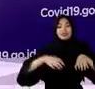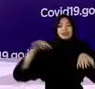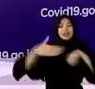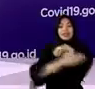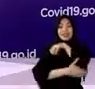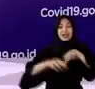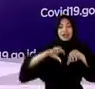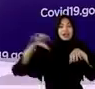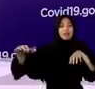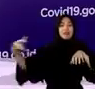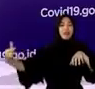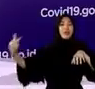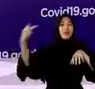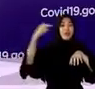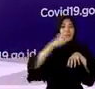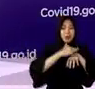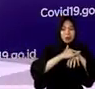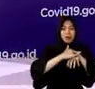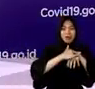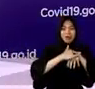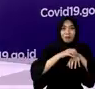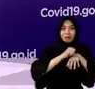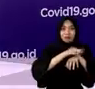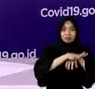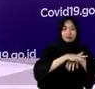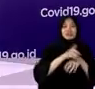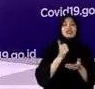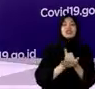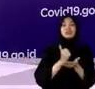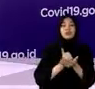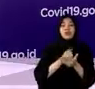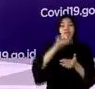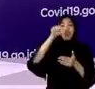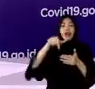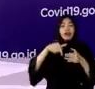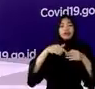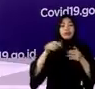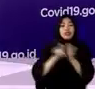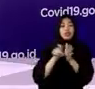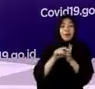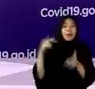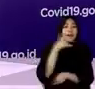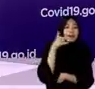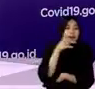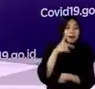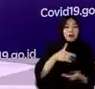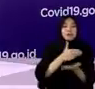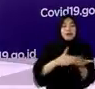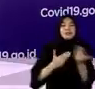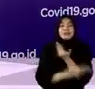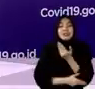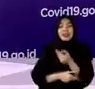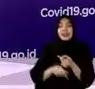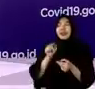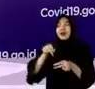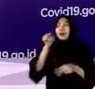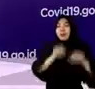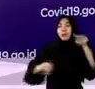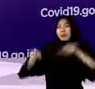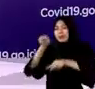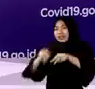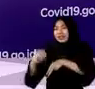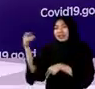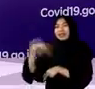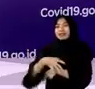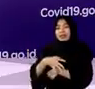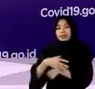virus COVID-19 ini terus ditingkatkan melalui proses screening yang ketat. Sesuai dengan Surat Edaran Nomor 8 Tahun